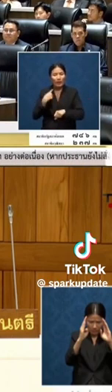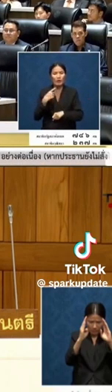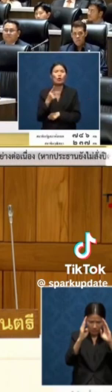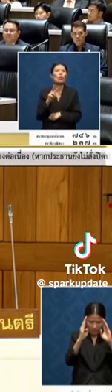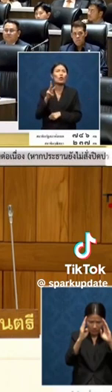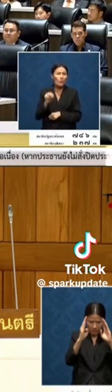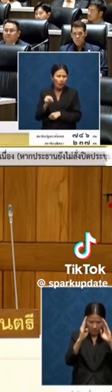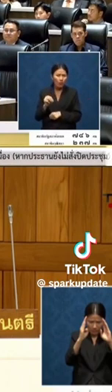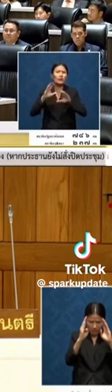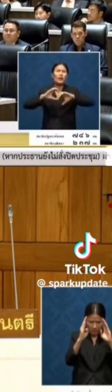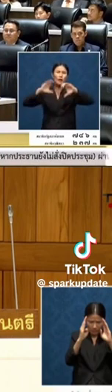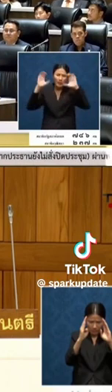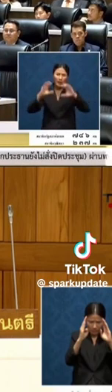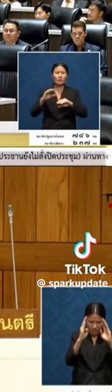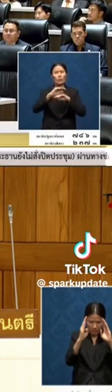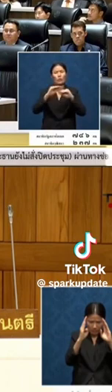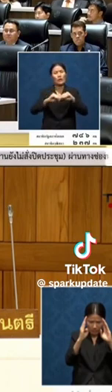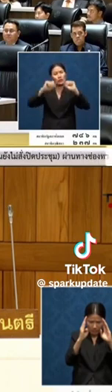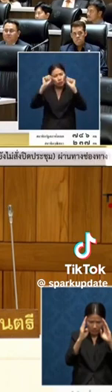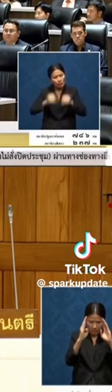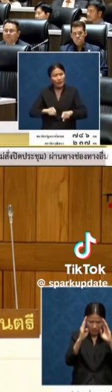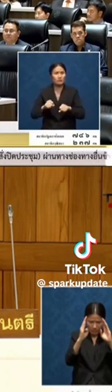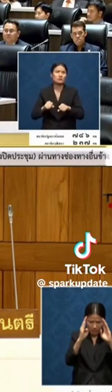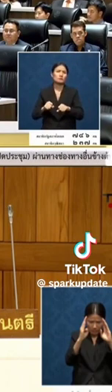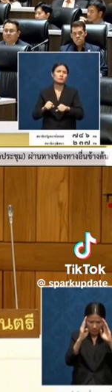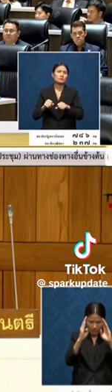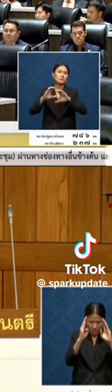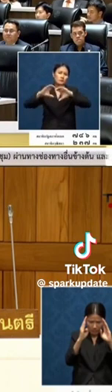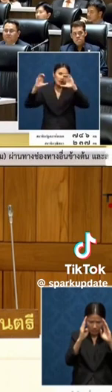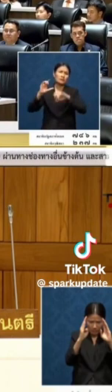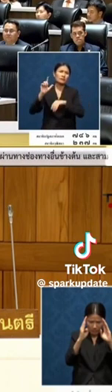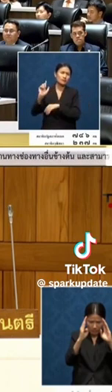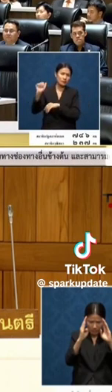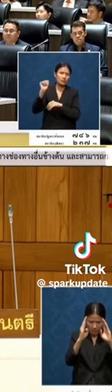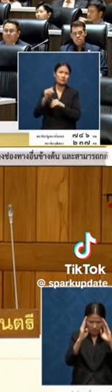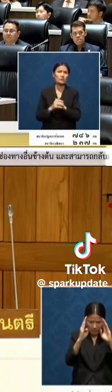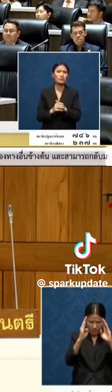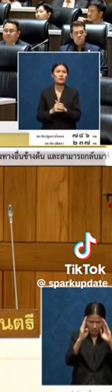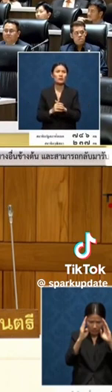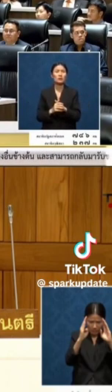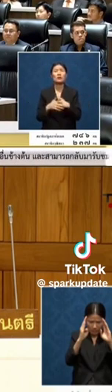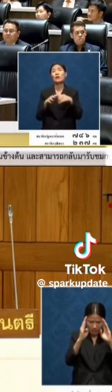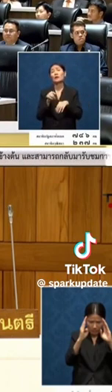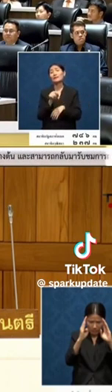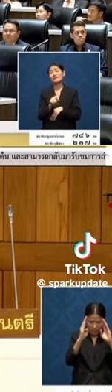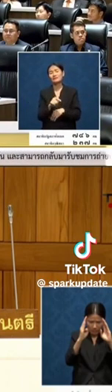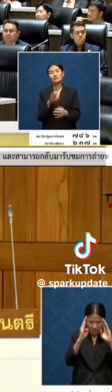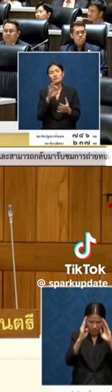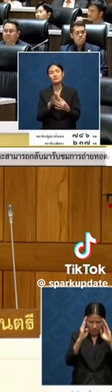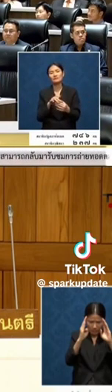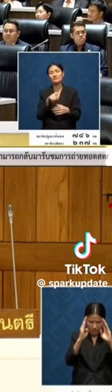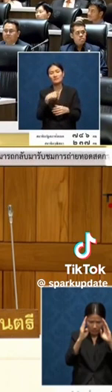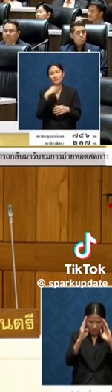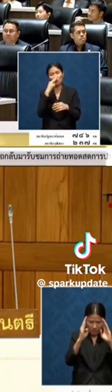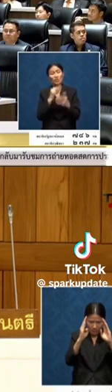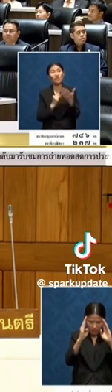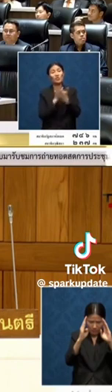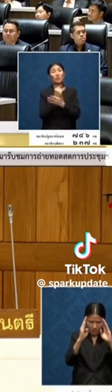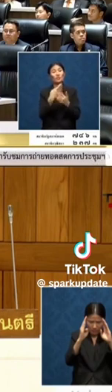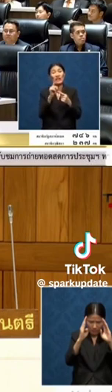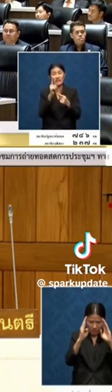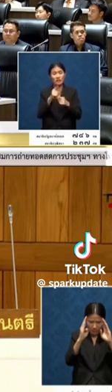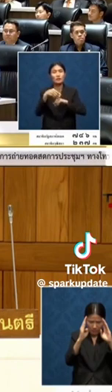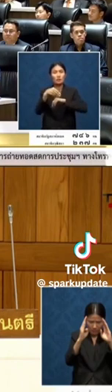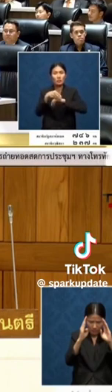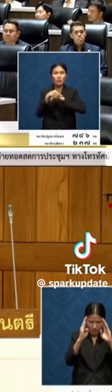การอนุมัติโครงการท่านไม่ควรปล่อยให้เรื่องที่มันถูกต้องโดยทุจริตเนี่ยผ่านไปเพราะว่าข้อเท็จจริงก็คือประมูล2ครั้ง